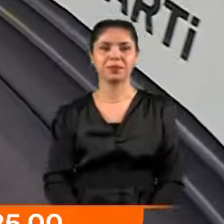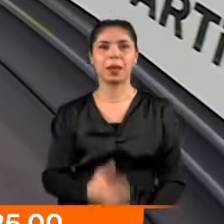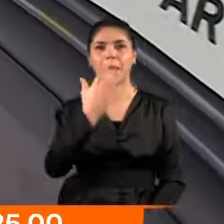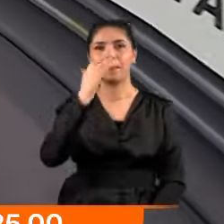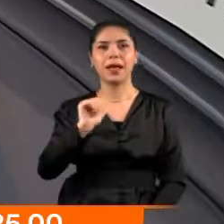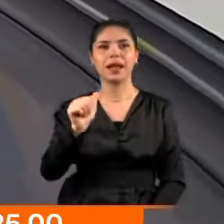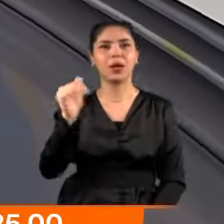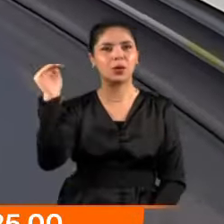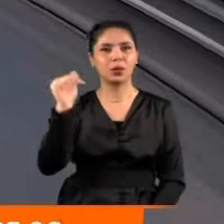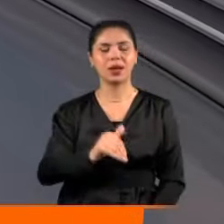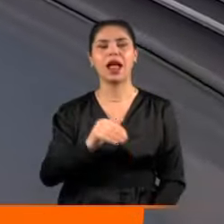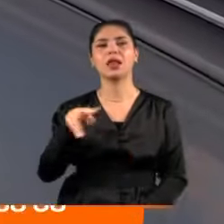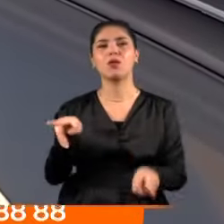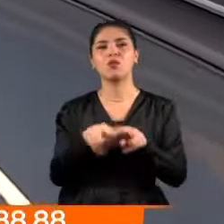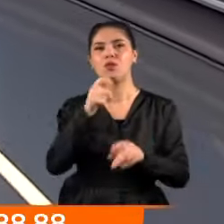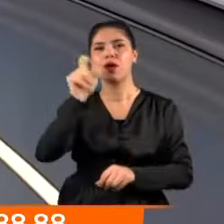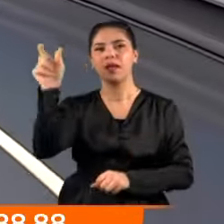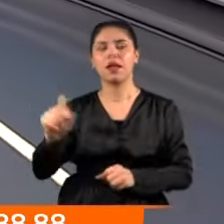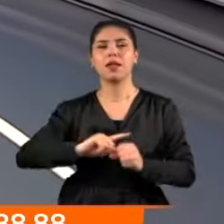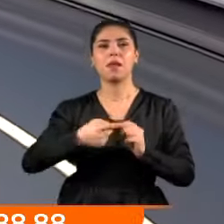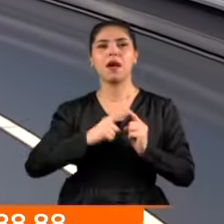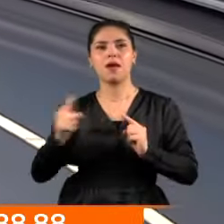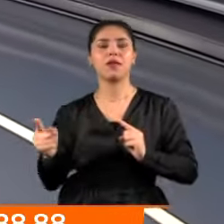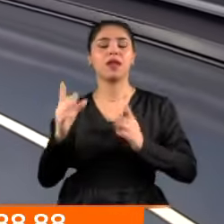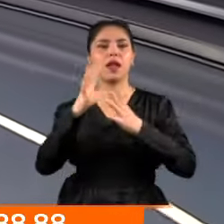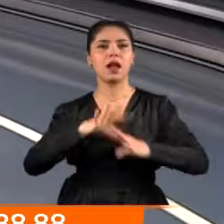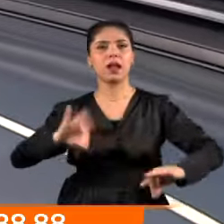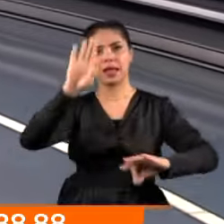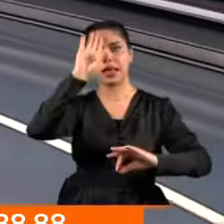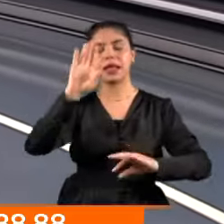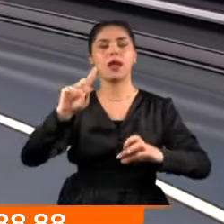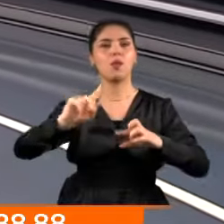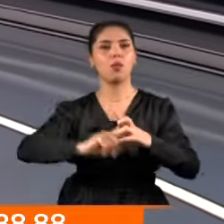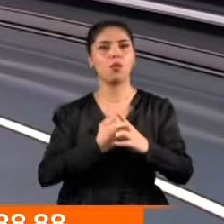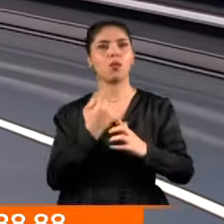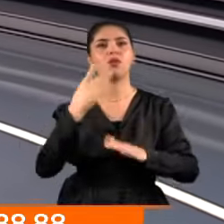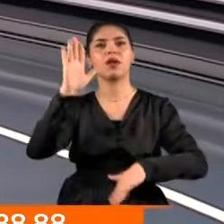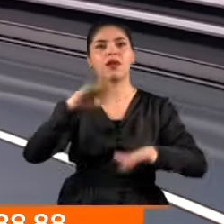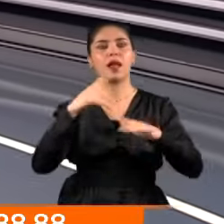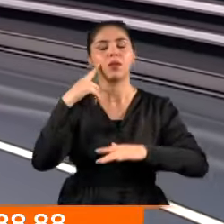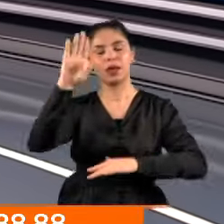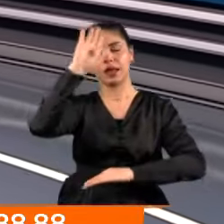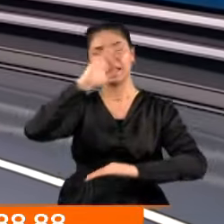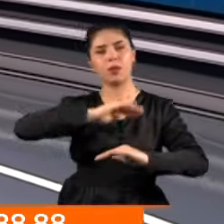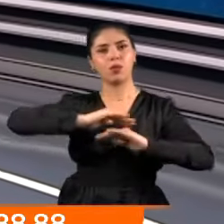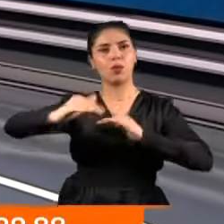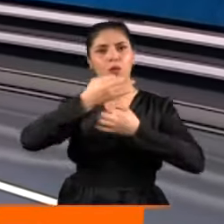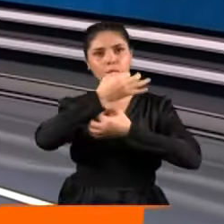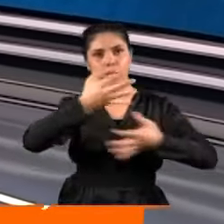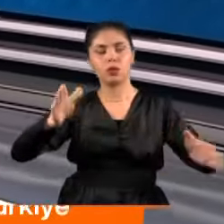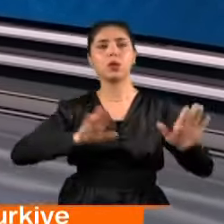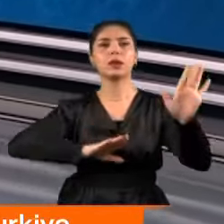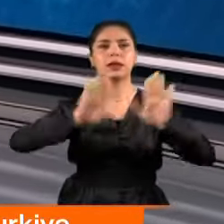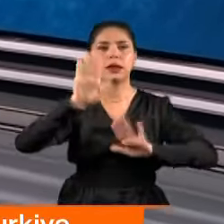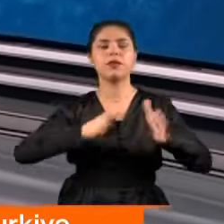Ve beklenen gündü bugün. Murat Kurum haftalardır hazırladığı İstanbul Vizyon projelerini bir lansmanla İstanbullulara duyurdu. Trafikten kentsel